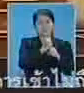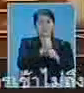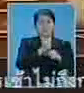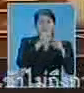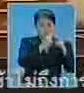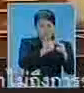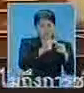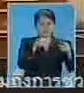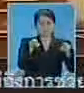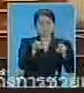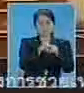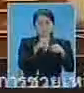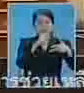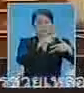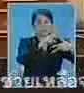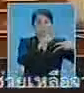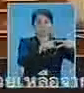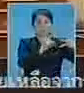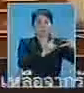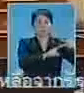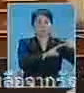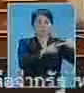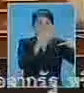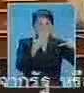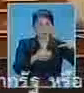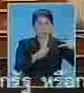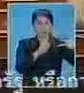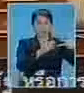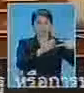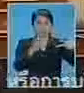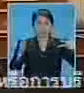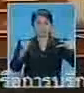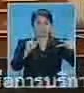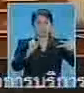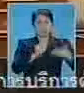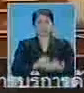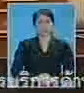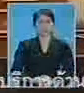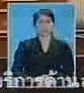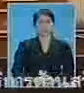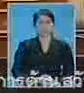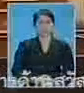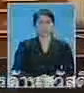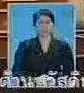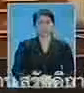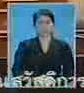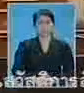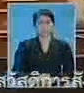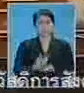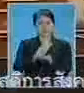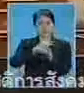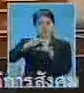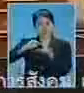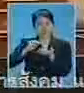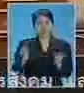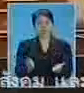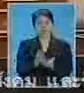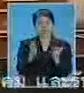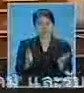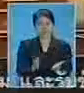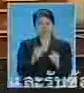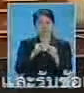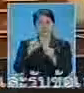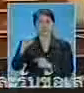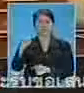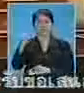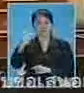นะครับเมื่อเป็นอย่างนี้แล้วเนี่ยทางมูลนิธิส่งเสริมสวัสดิการสัง